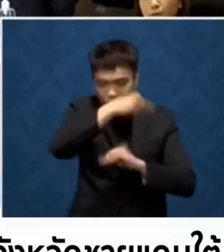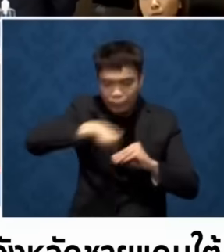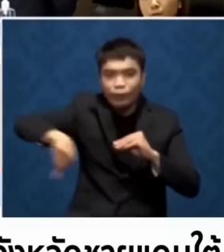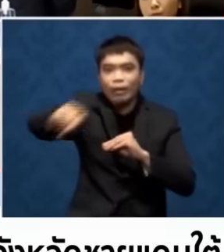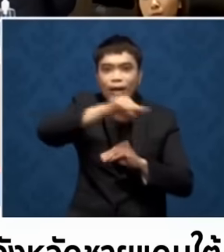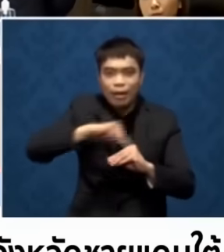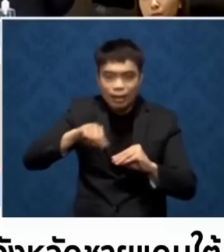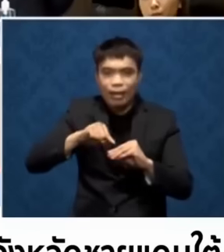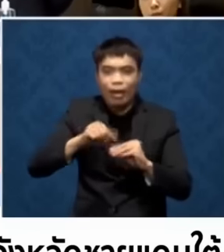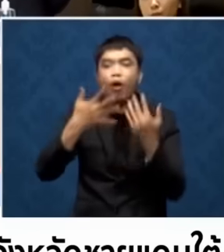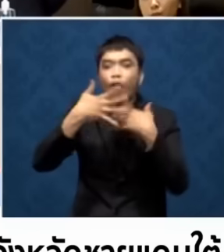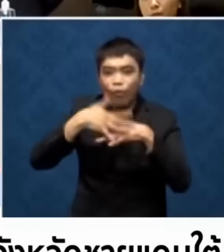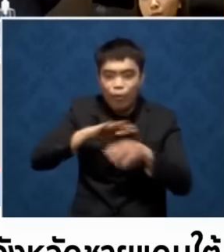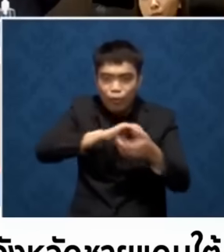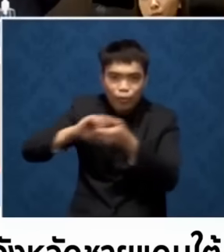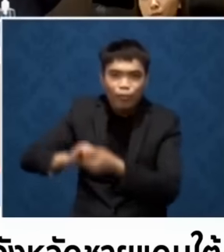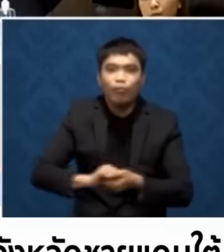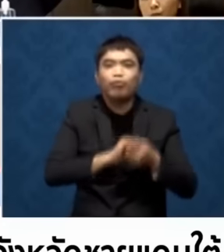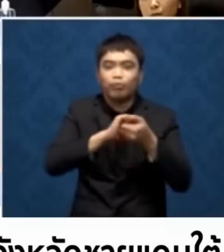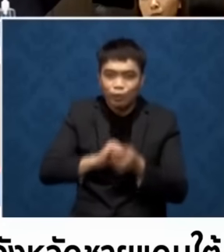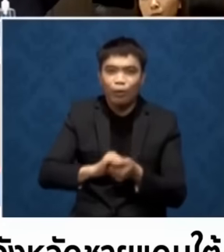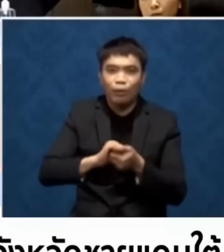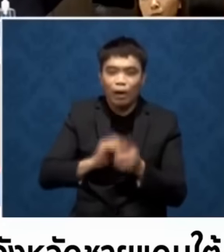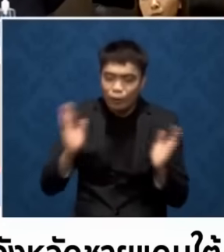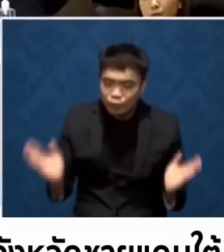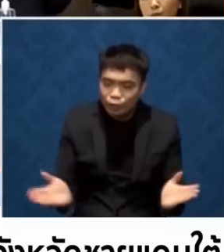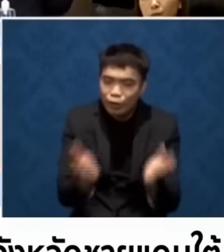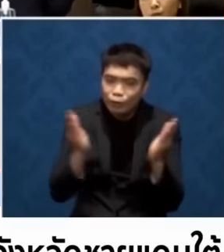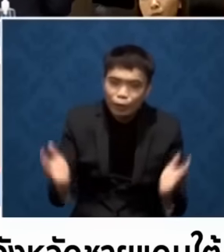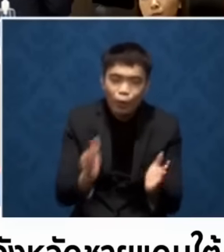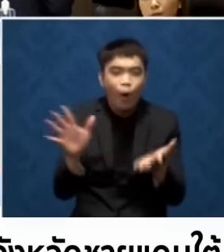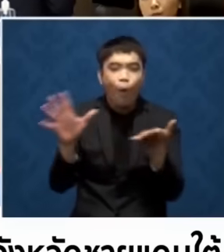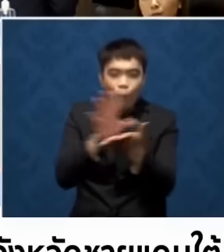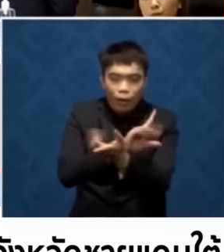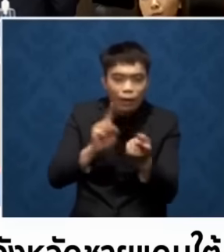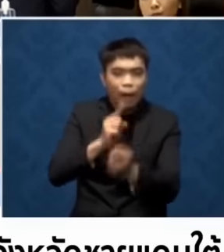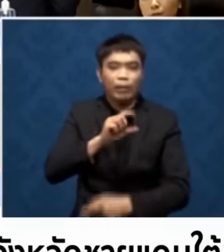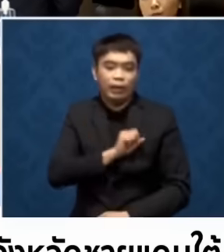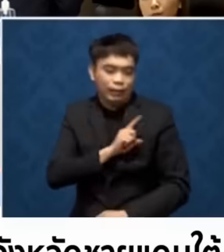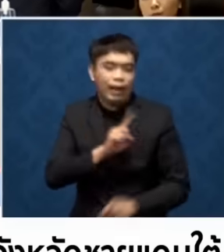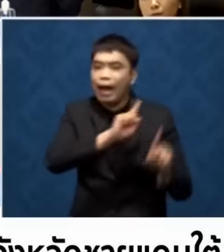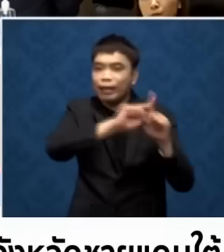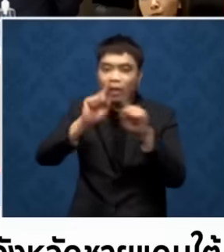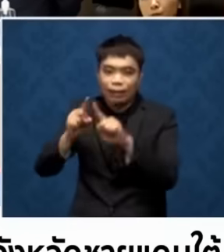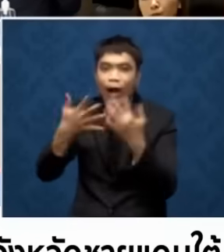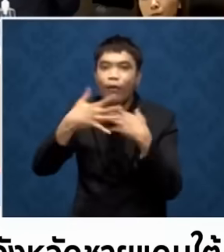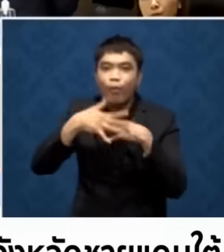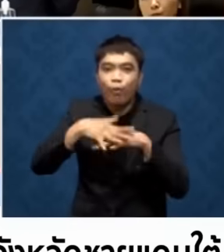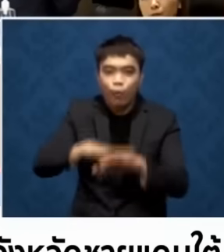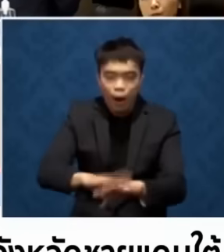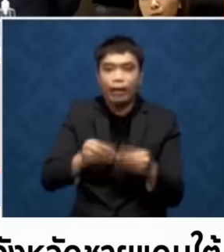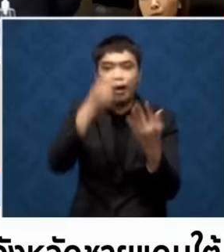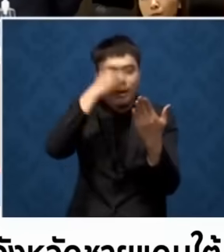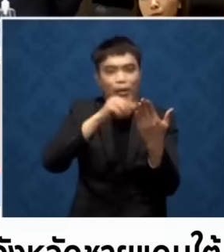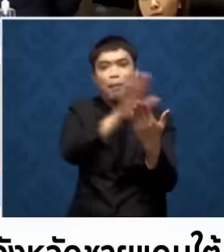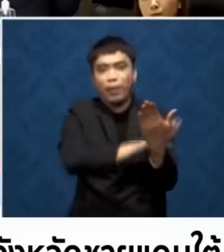ต้องการที่จะเป็นส่วนหนึ่งของประเทศไทยสนับสนุนพหุวัฒนธรรมสนับสนุนทุกศาสนานี่แหละครับวิธีที่จะรักษาให้ประเทศ